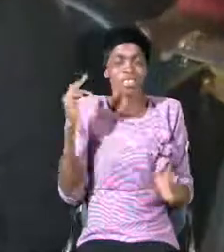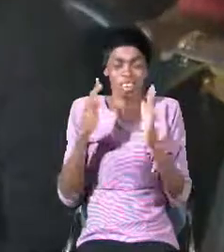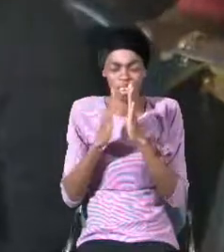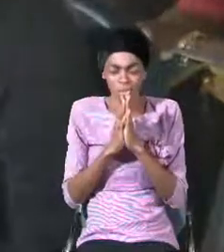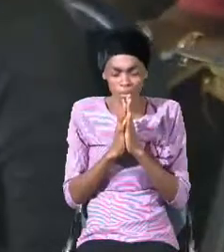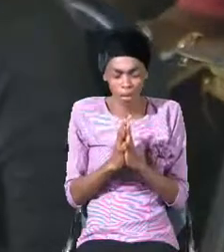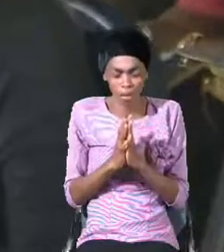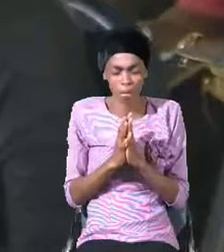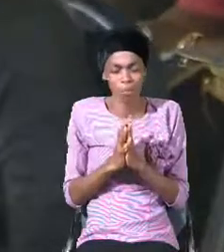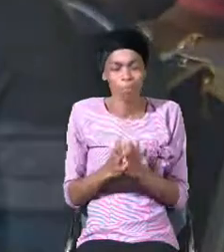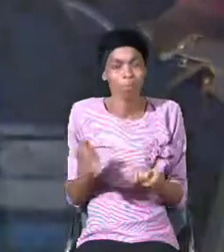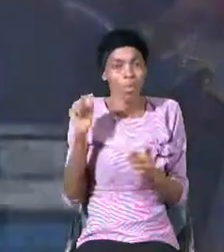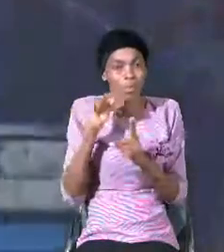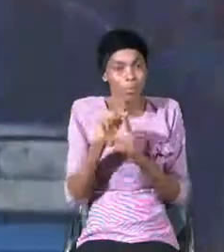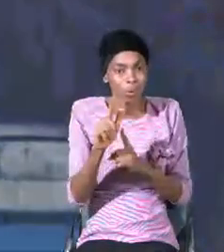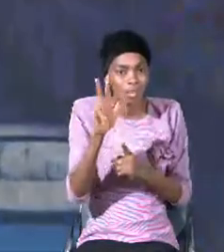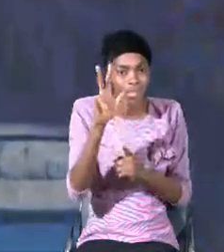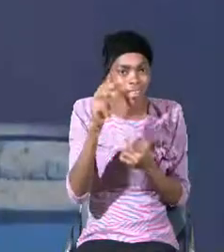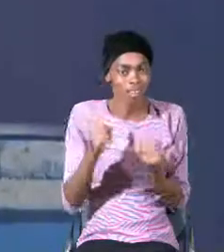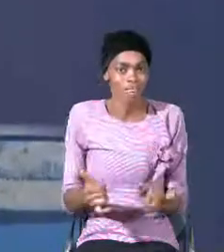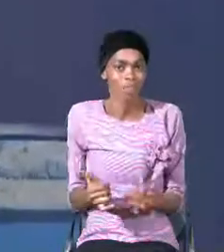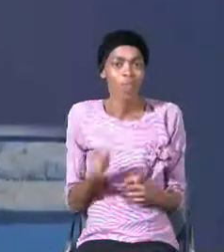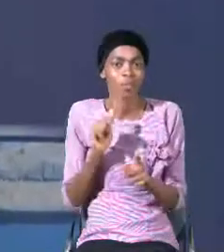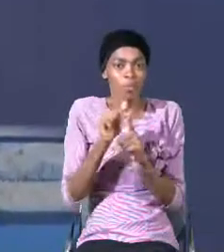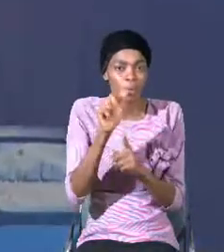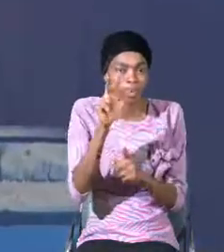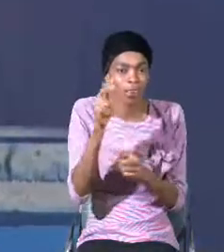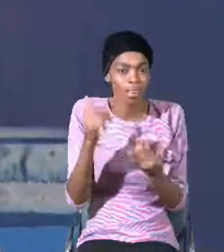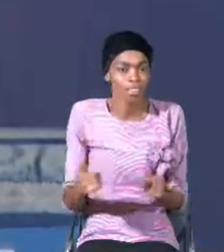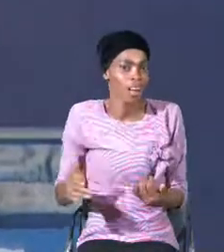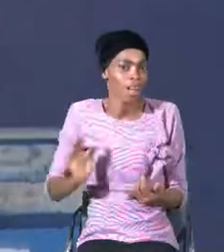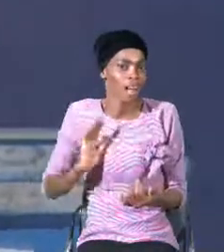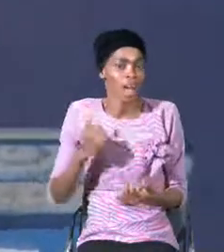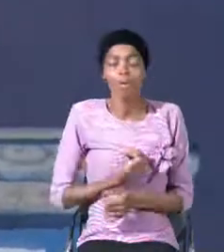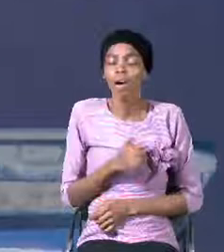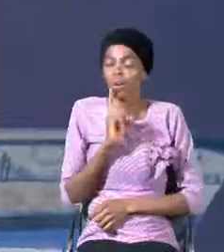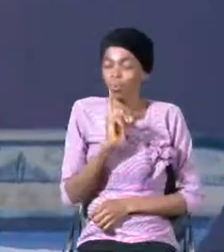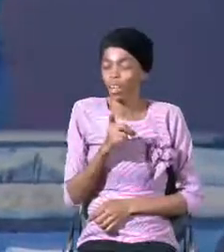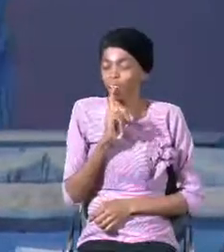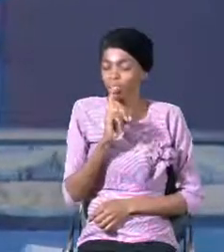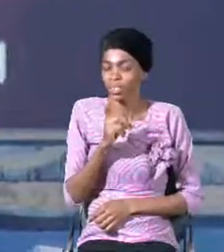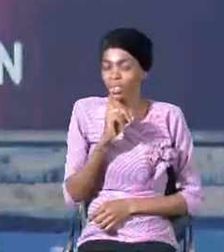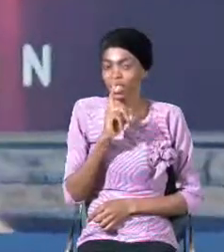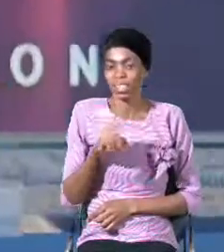Jésus. Troisième point maintenant, troisième point, notre réassurance en